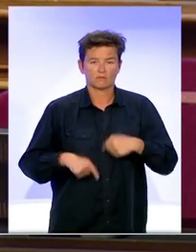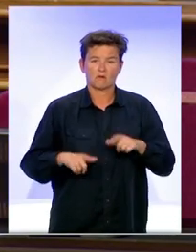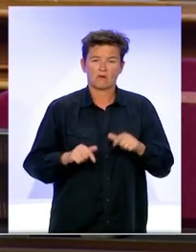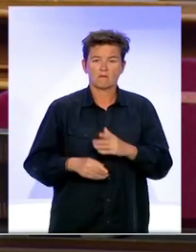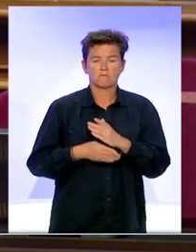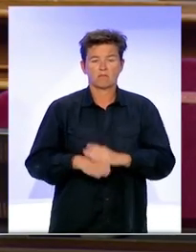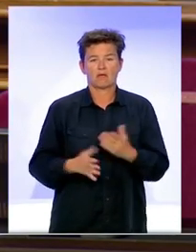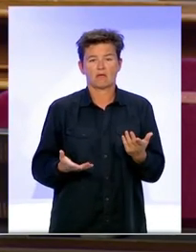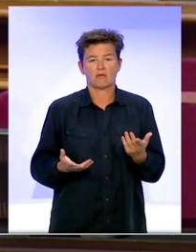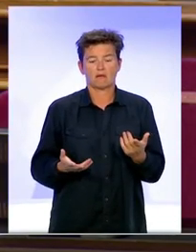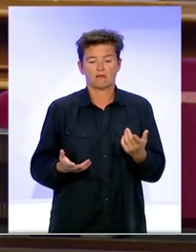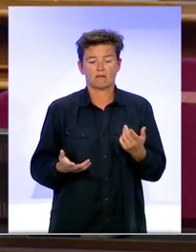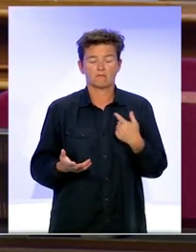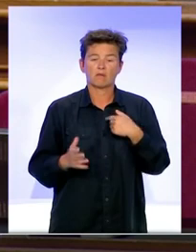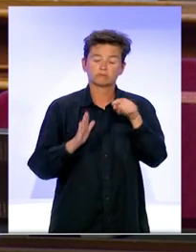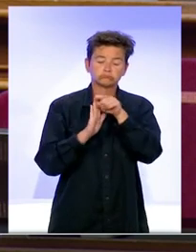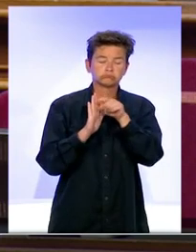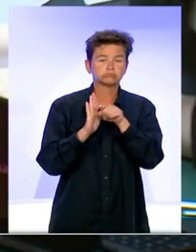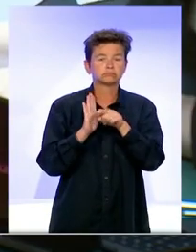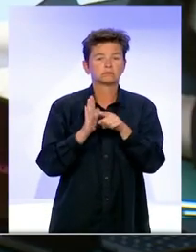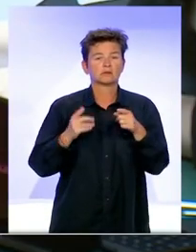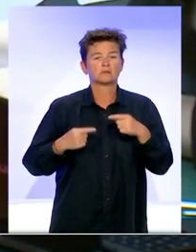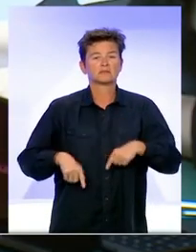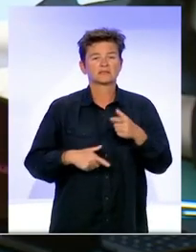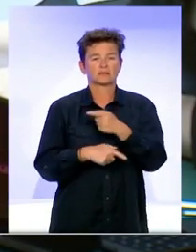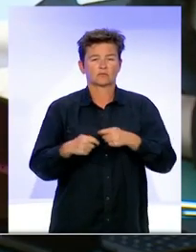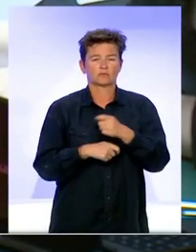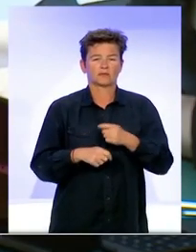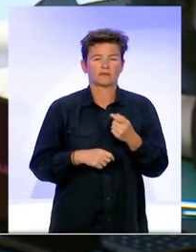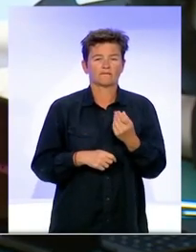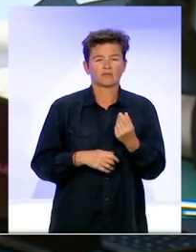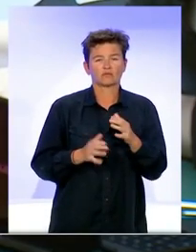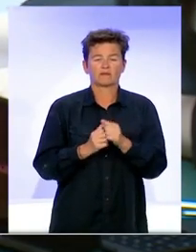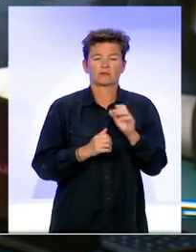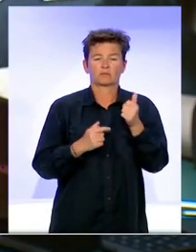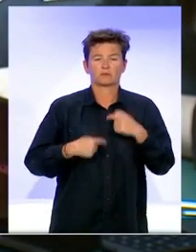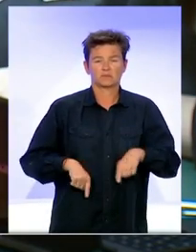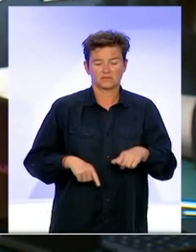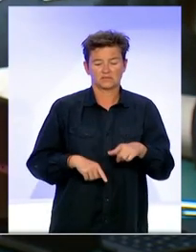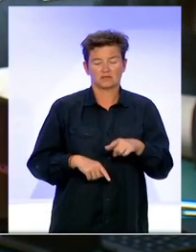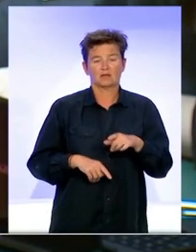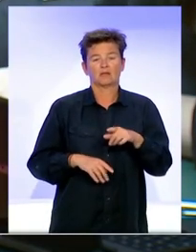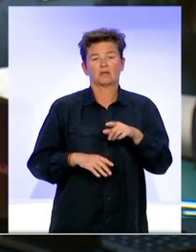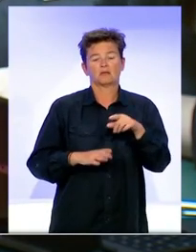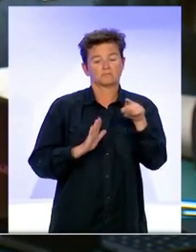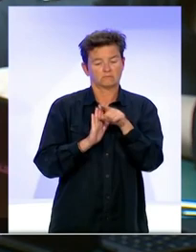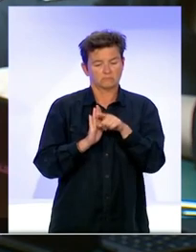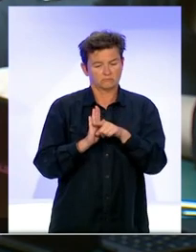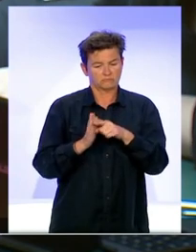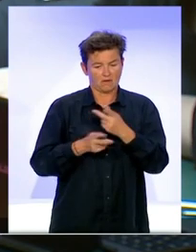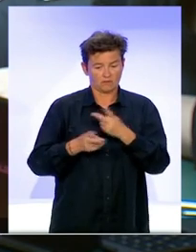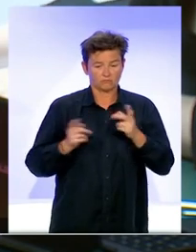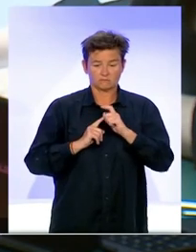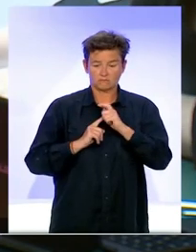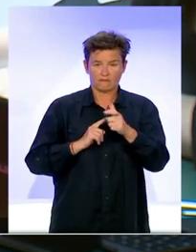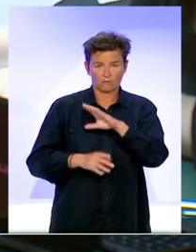les mesures transversales annoncées par le ministre de l'Économie et des Finances ou l'autorité du Premier ministre puissent être accessibles au secteur de la culture. Le